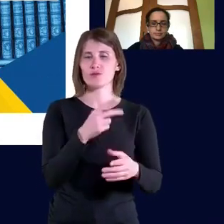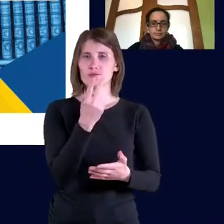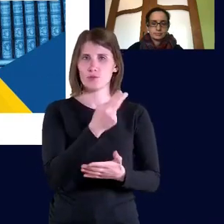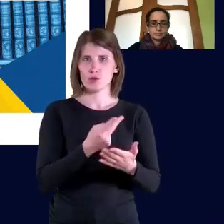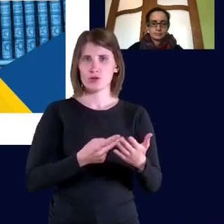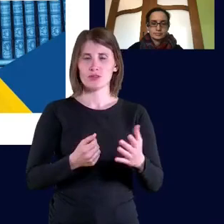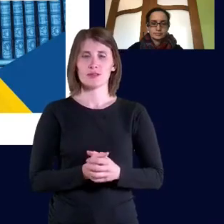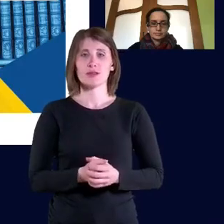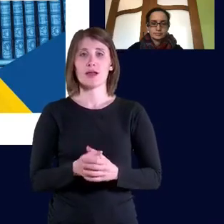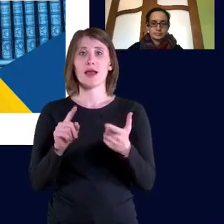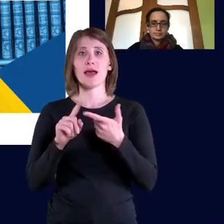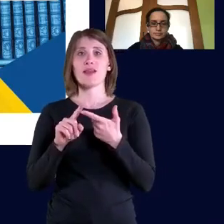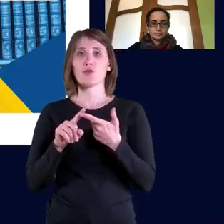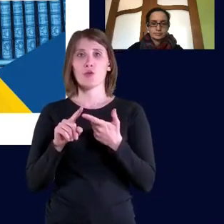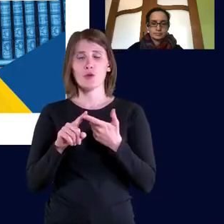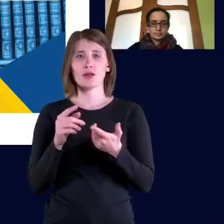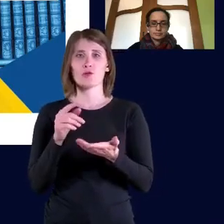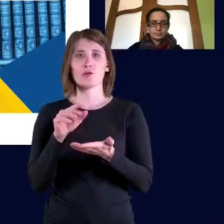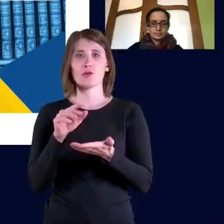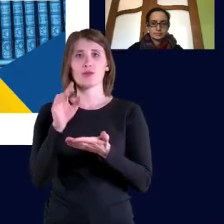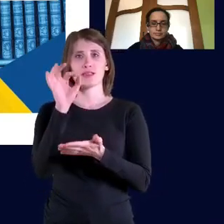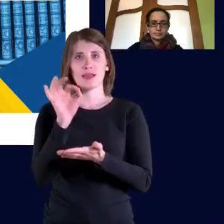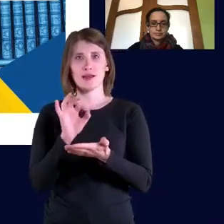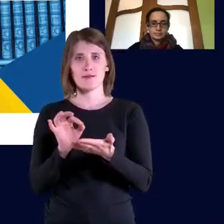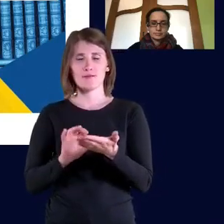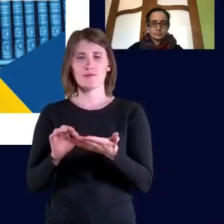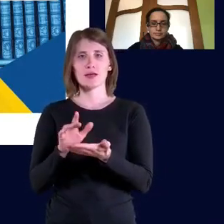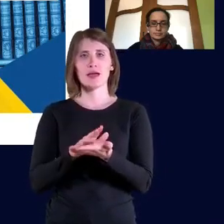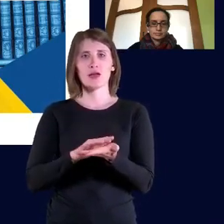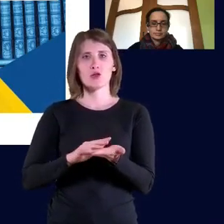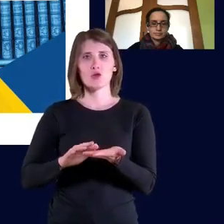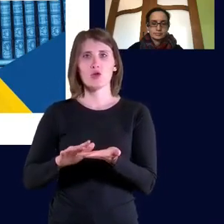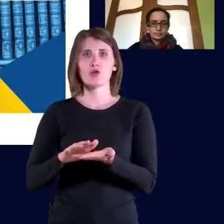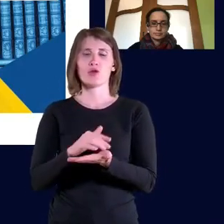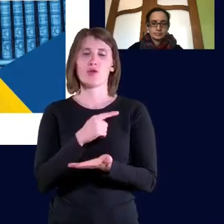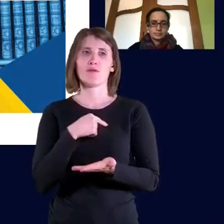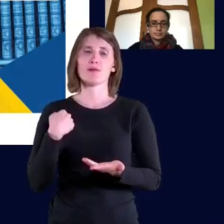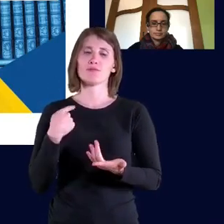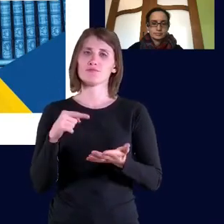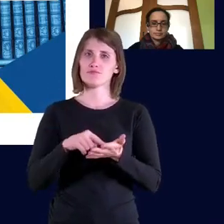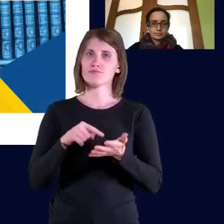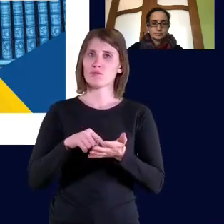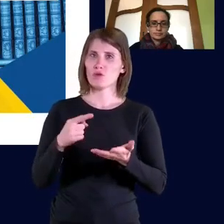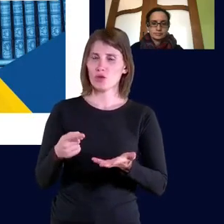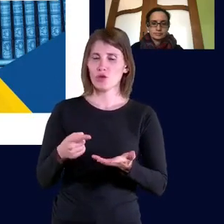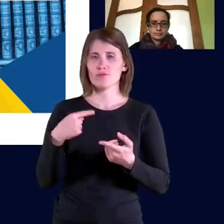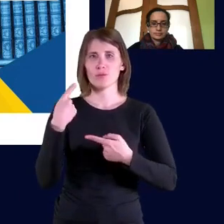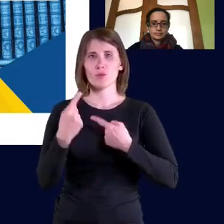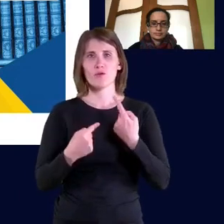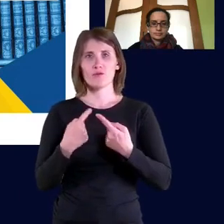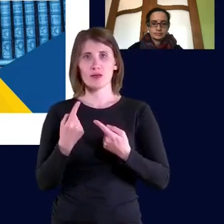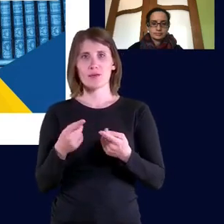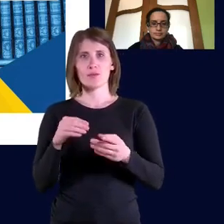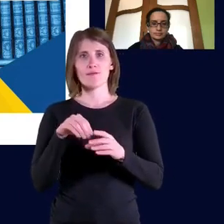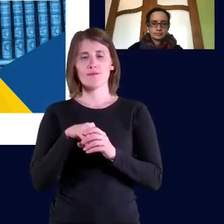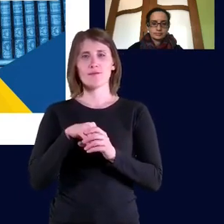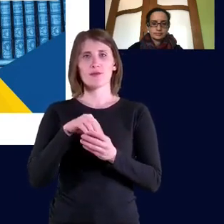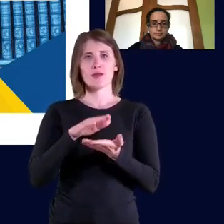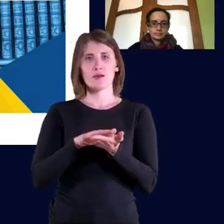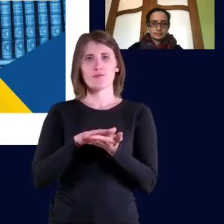jest grafika dotykowa i tutaj się skupimy głównie na grafice zawierającej elementów